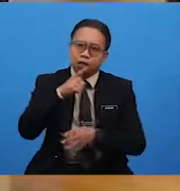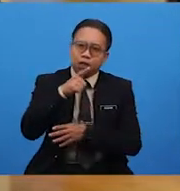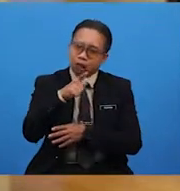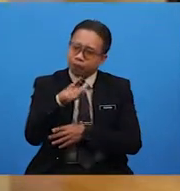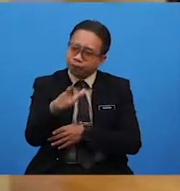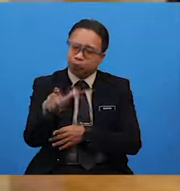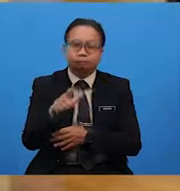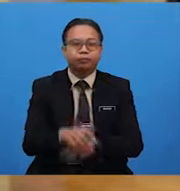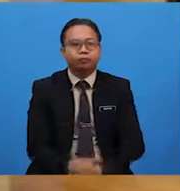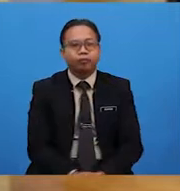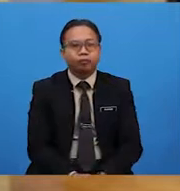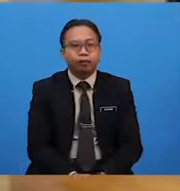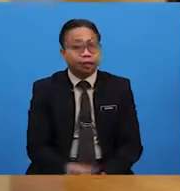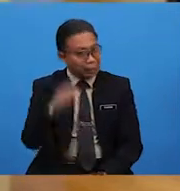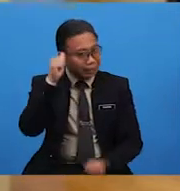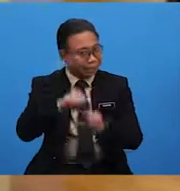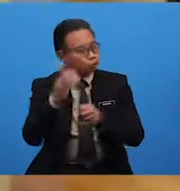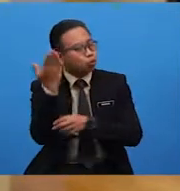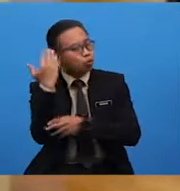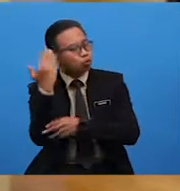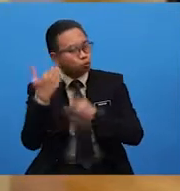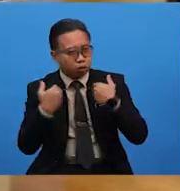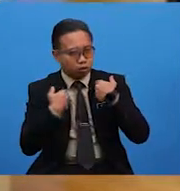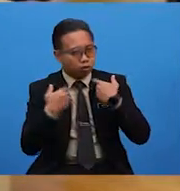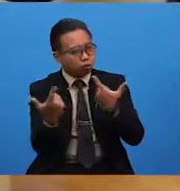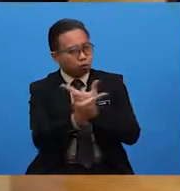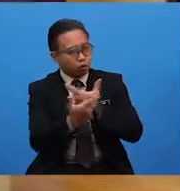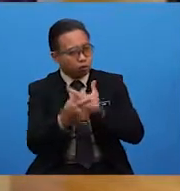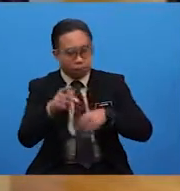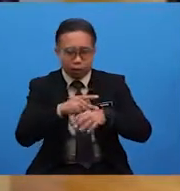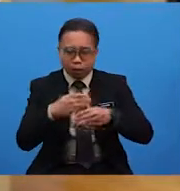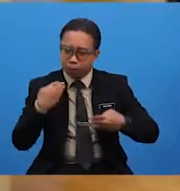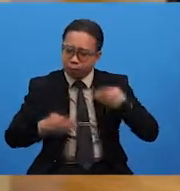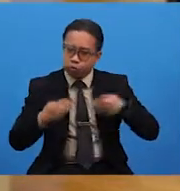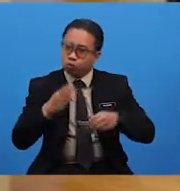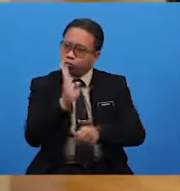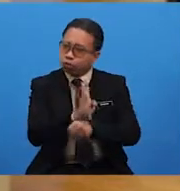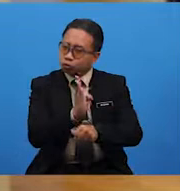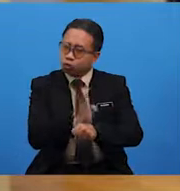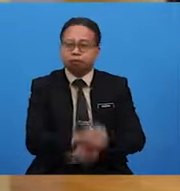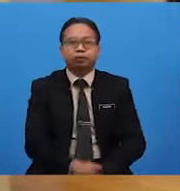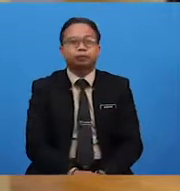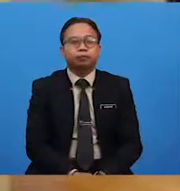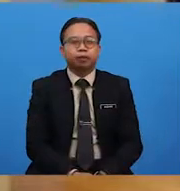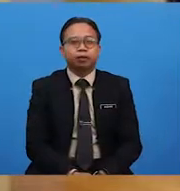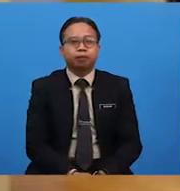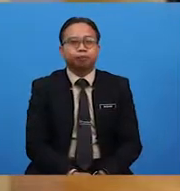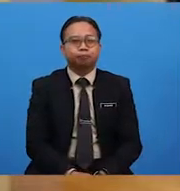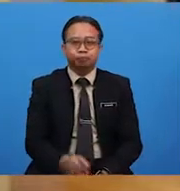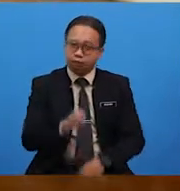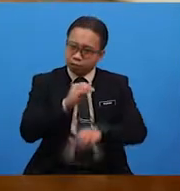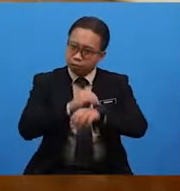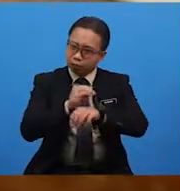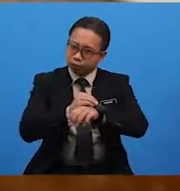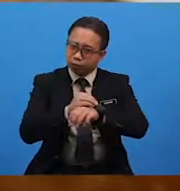penginapan beli cuman tes nggak kalau zaman dulu ada tamu yang perang-perang pakai baju besi yang keluarganya dalam ketika Itulah sebenarnya Vira ini